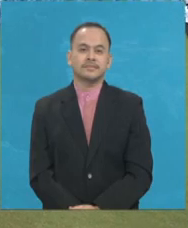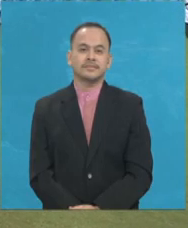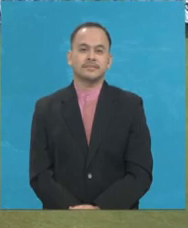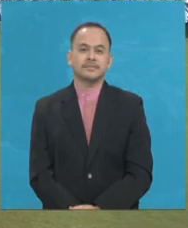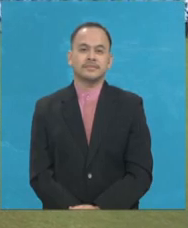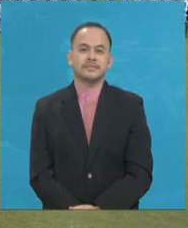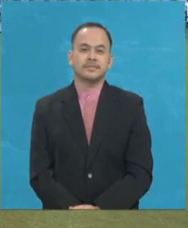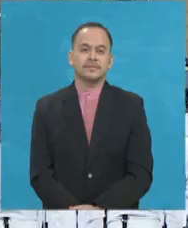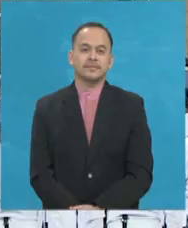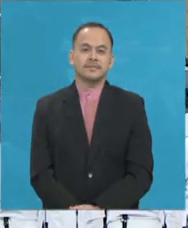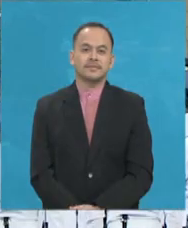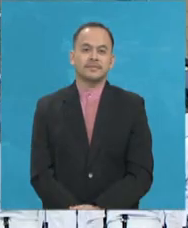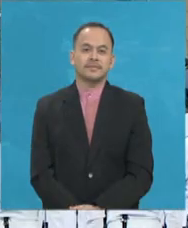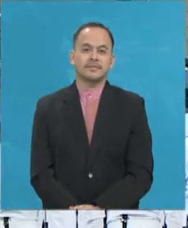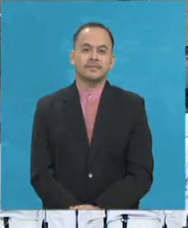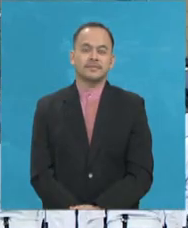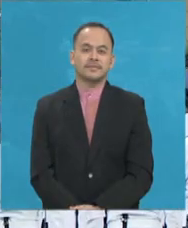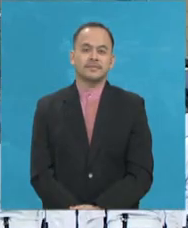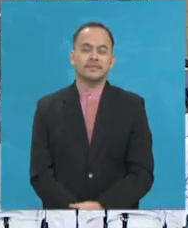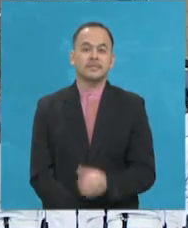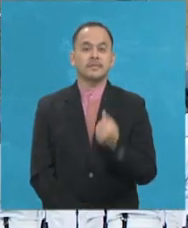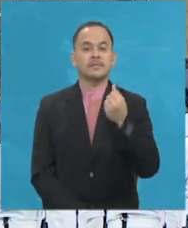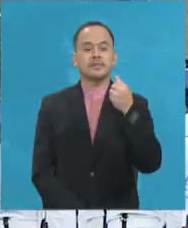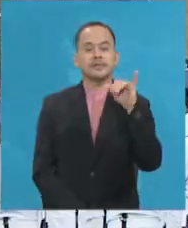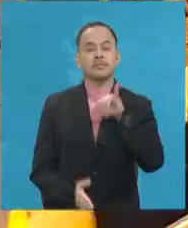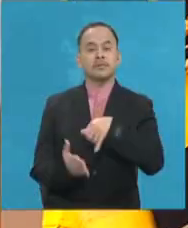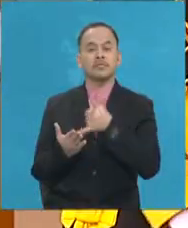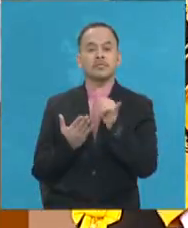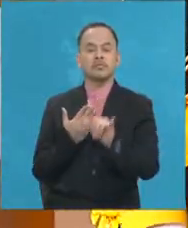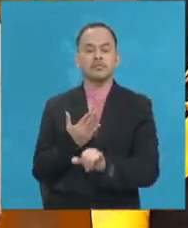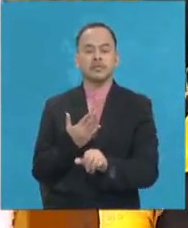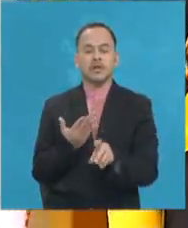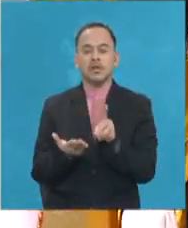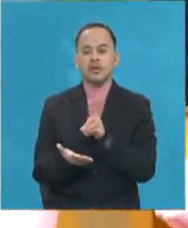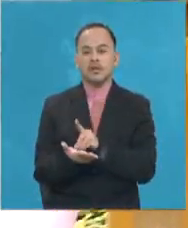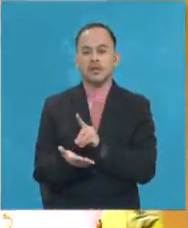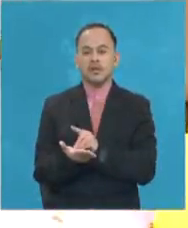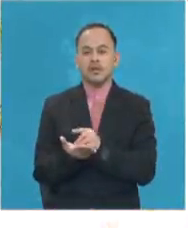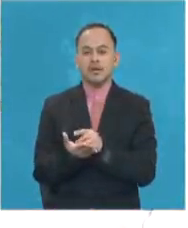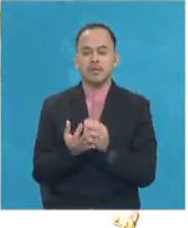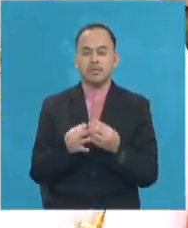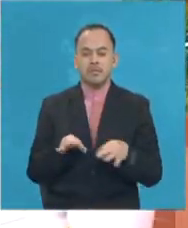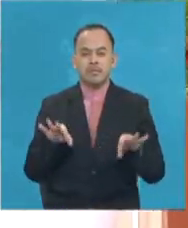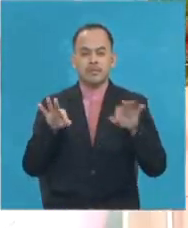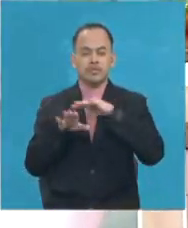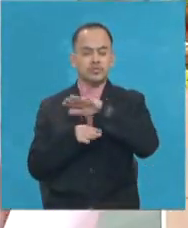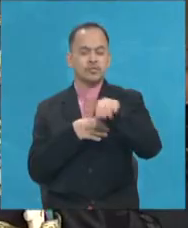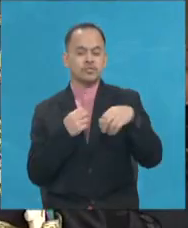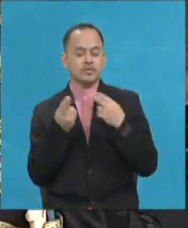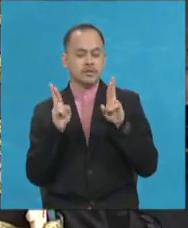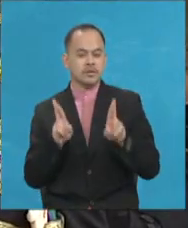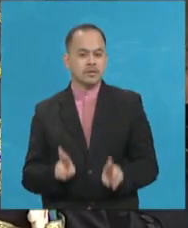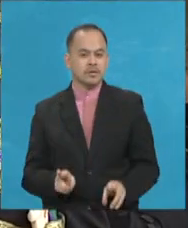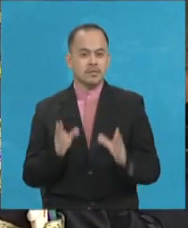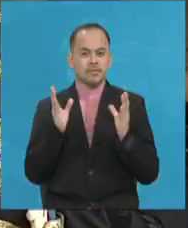hai Hai 15juli merupakan tari habasyi Vixion kepada seluruh lapisan rakyat dan penduduk